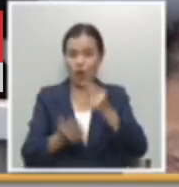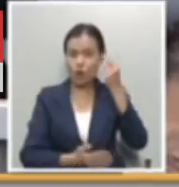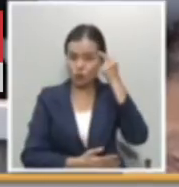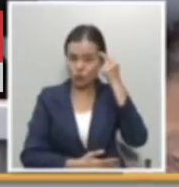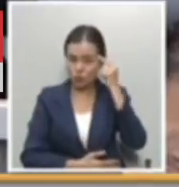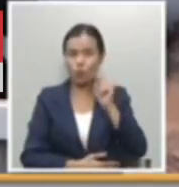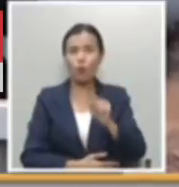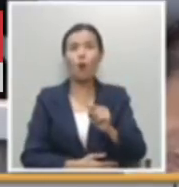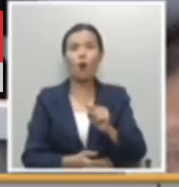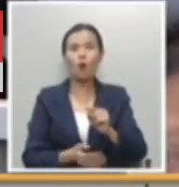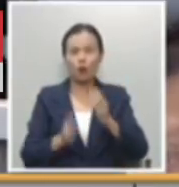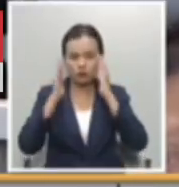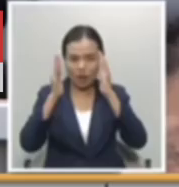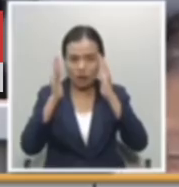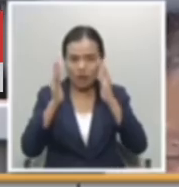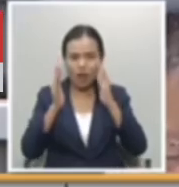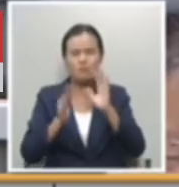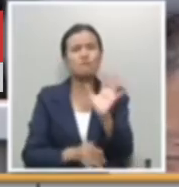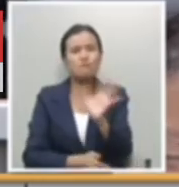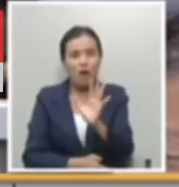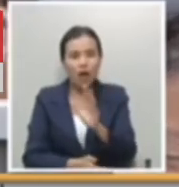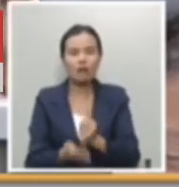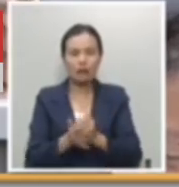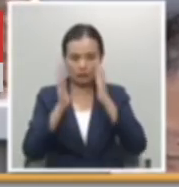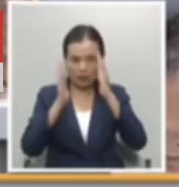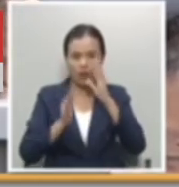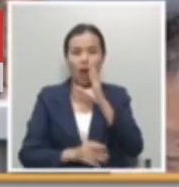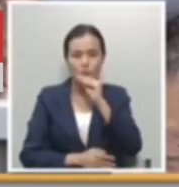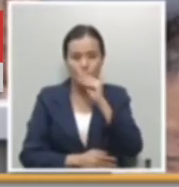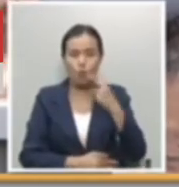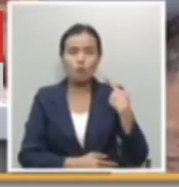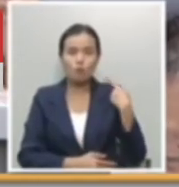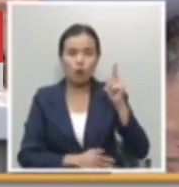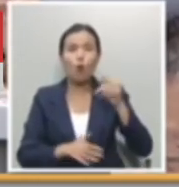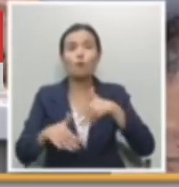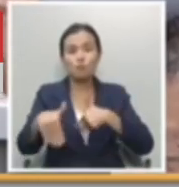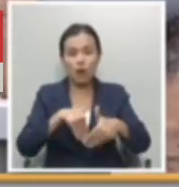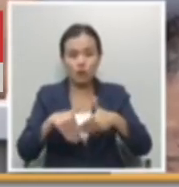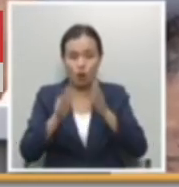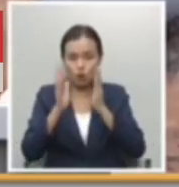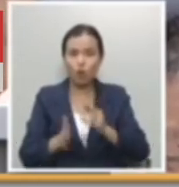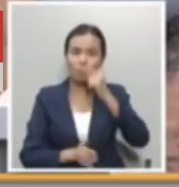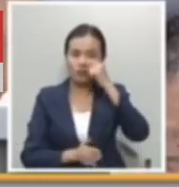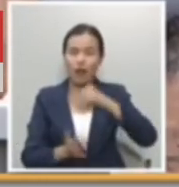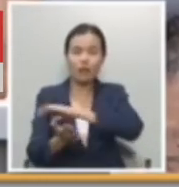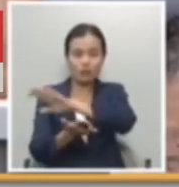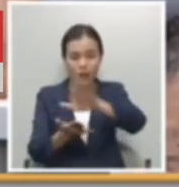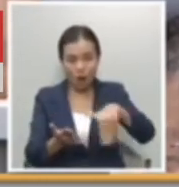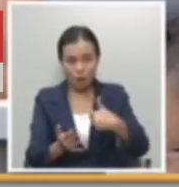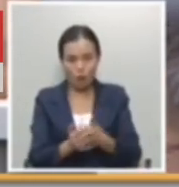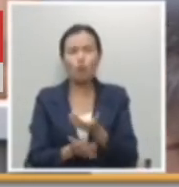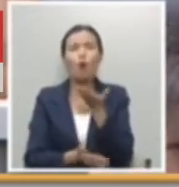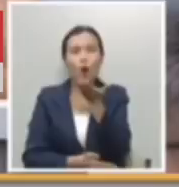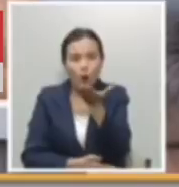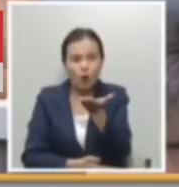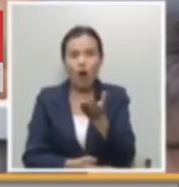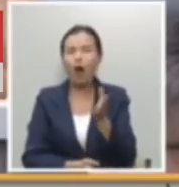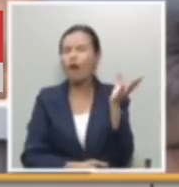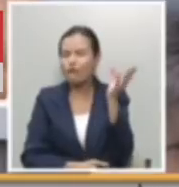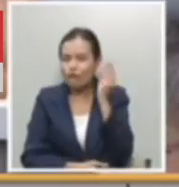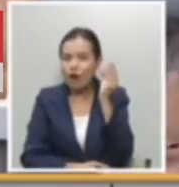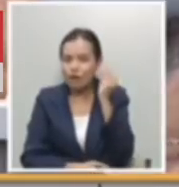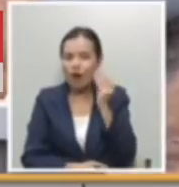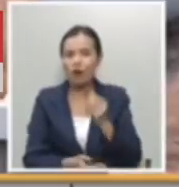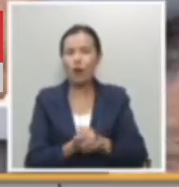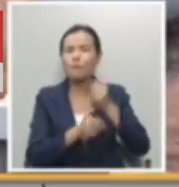ฒิสรเกตไม่มีเจตนาเลยตั้งใจจะพูดให้ประโยชน์กับพี่น้องประชาชนคนไทยทั้งประเทศขอเถอะครับฟังให้ดีนะครับอย่า